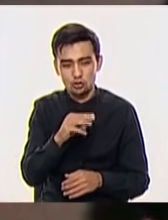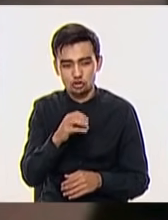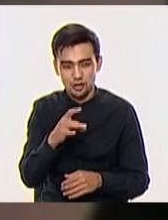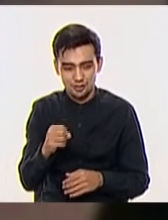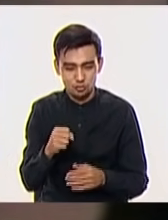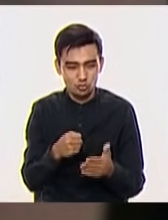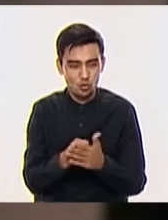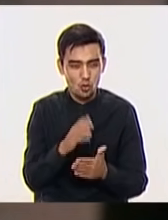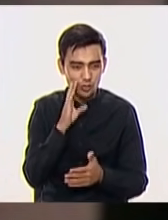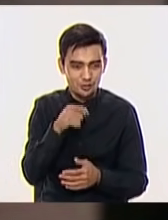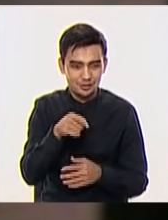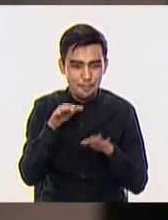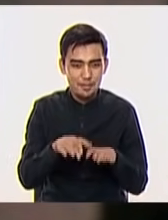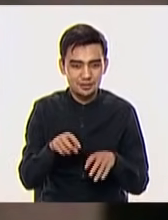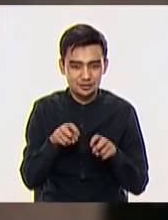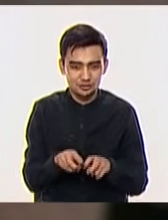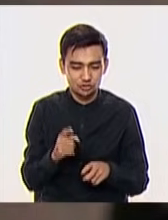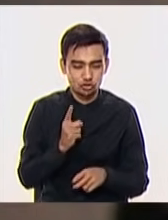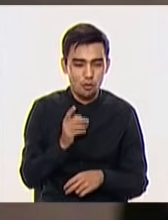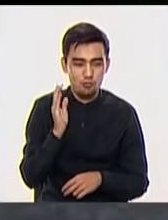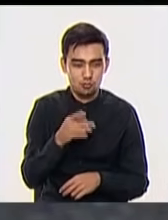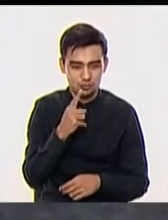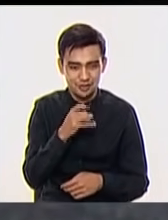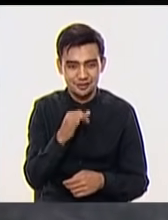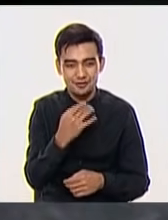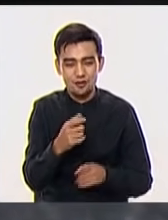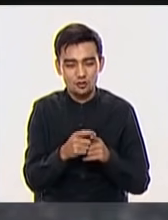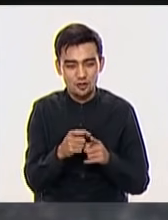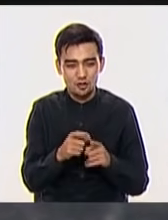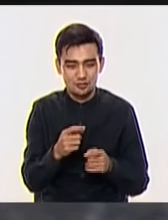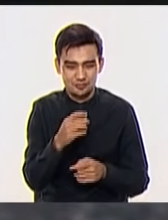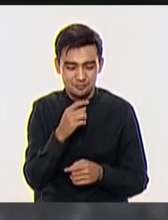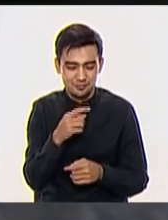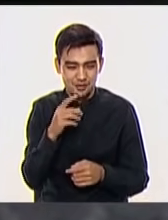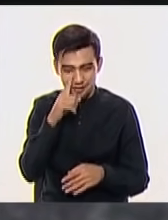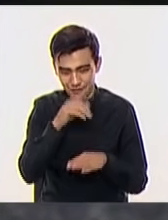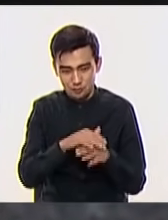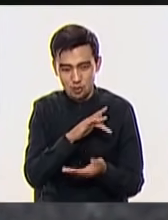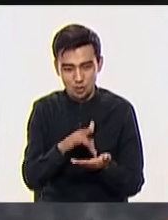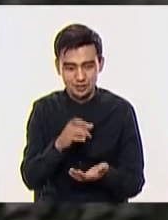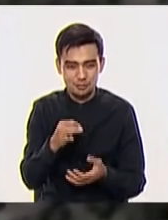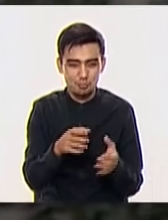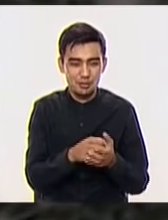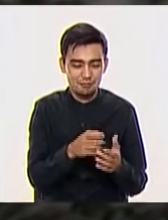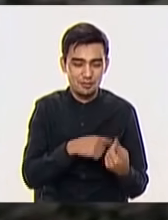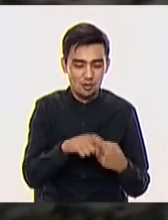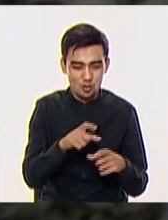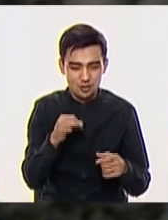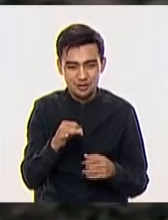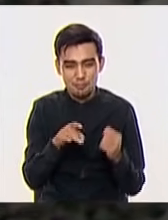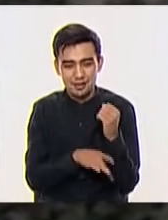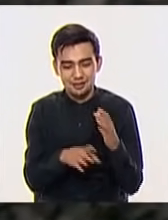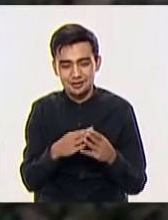Әбдіхалықованы таң атқанша сол маңда күтеміз деп бекініп келіпті. Айтуларынша жақында қала әкімдігі кәсіпкерлермен бірлесіп жағдай төмен